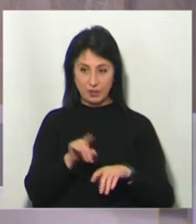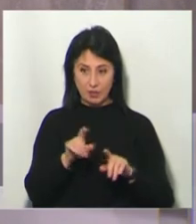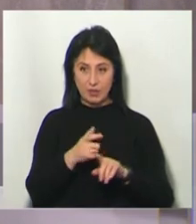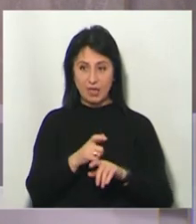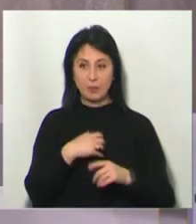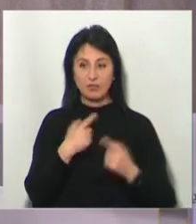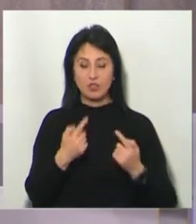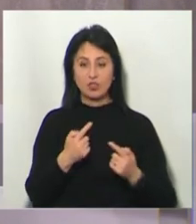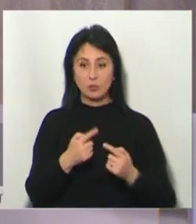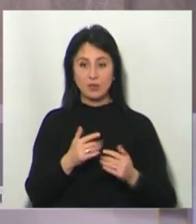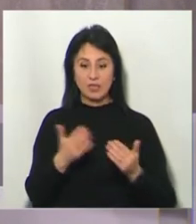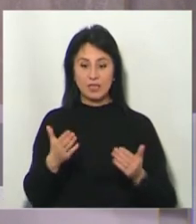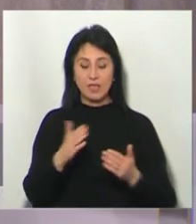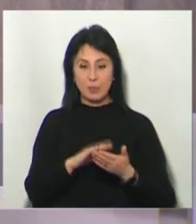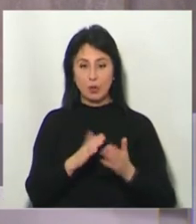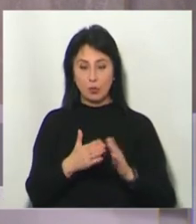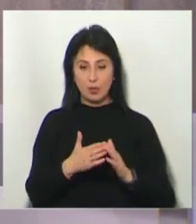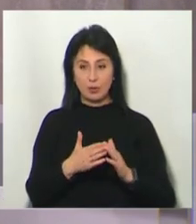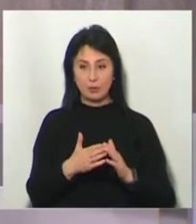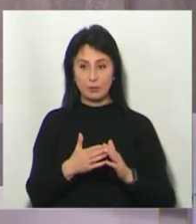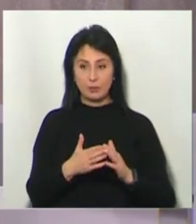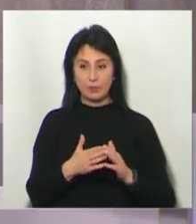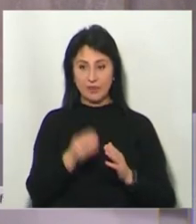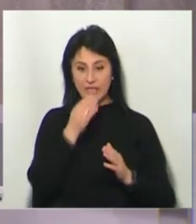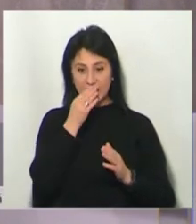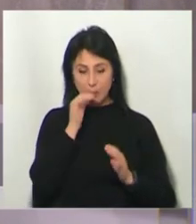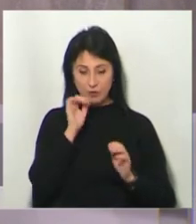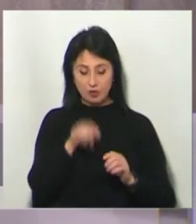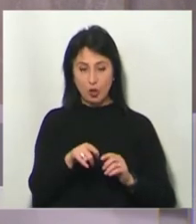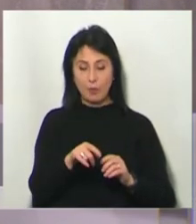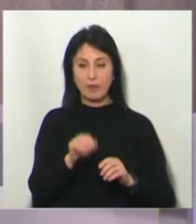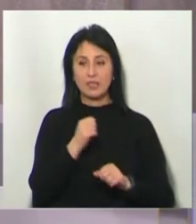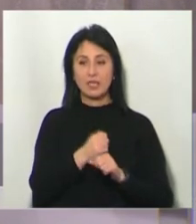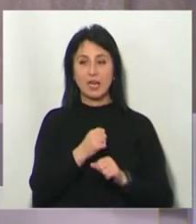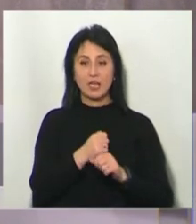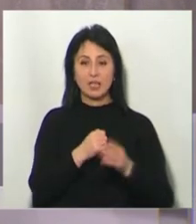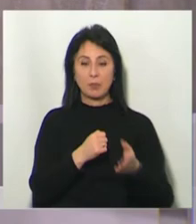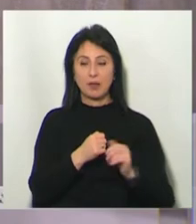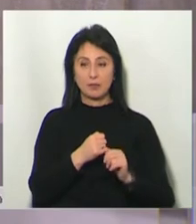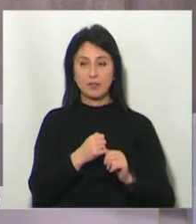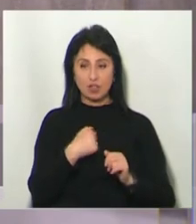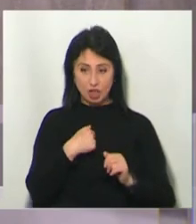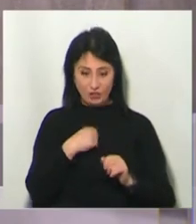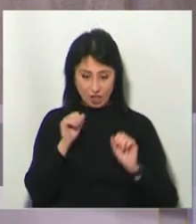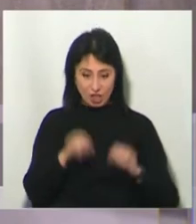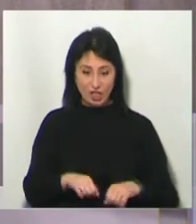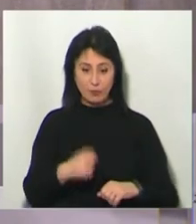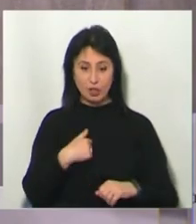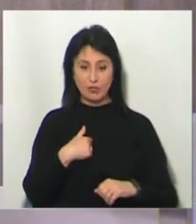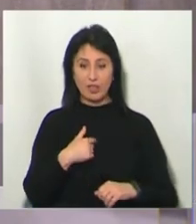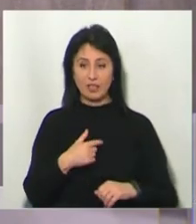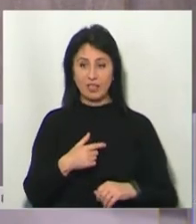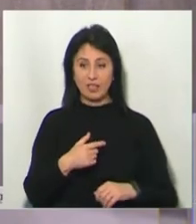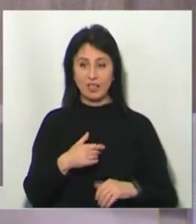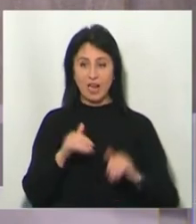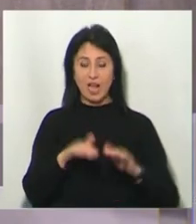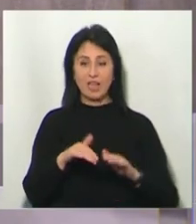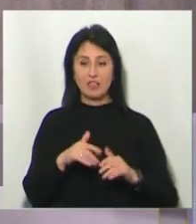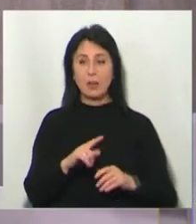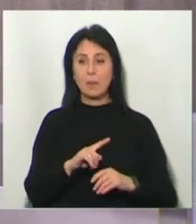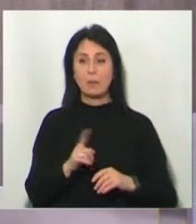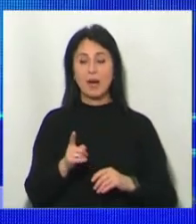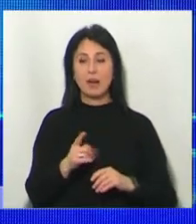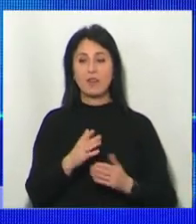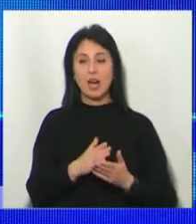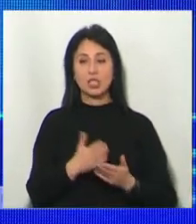ესე ძალიან მნიშვნელოვანი წინაპირობა და საკვებს შეუძლია ამის გაკეთება, ჩვენ შეგვიძლია ჩვენი გადაწყვეტილებებით,